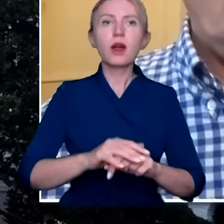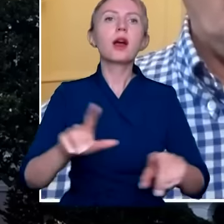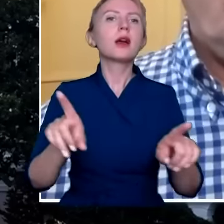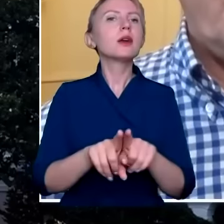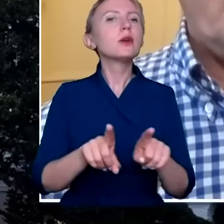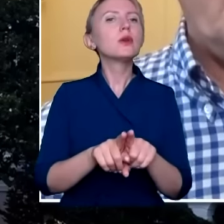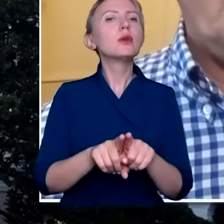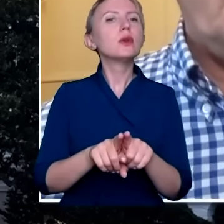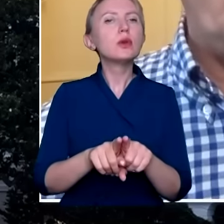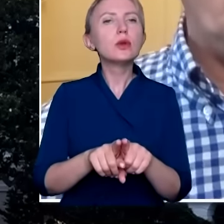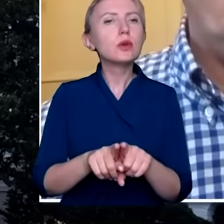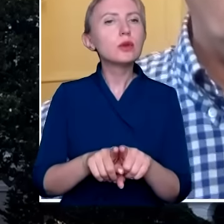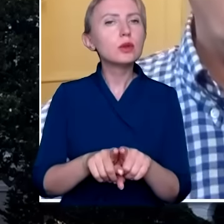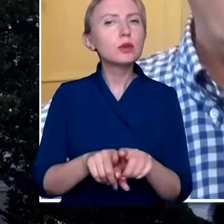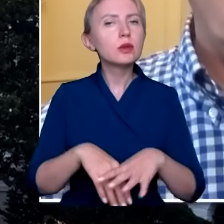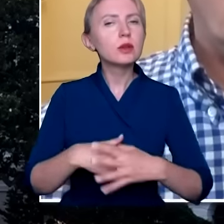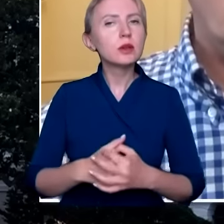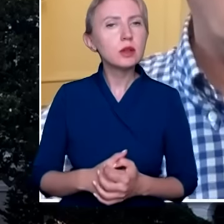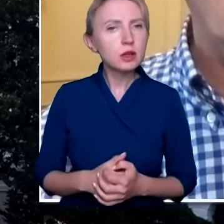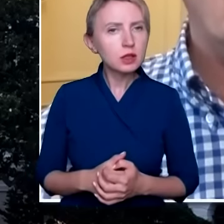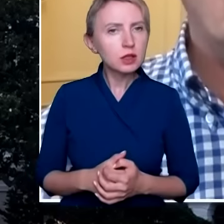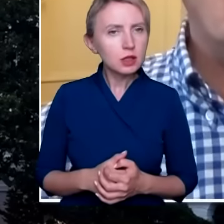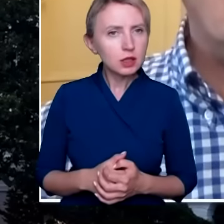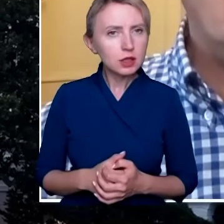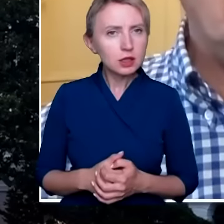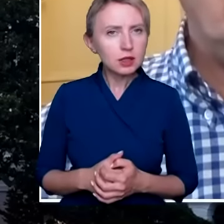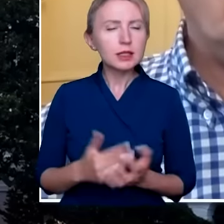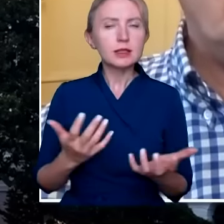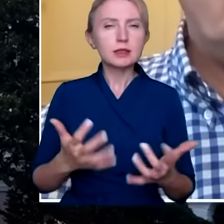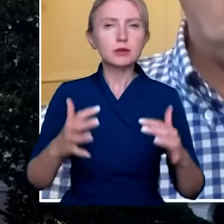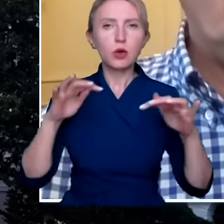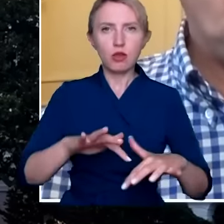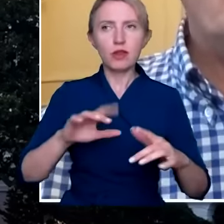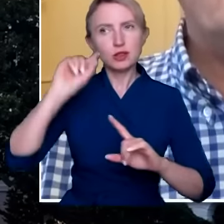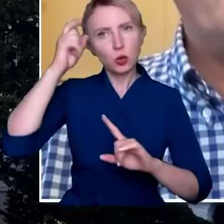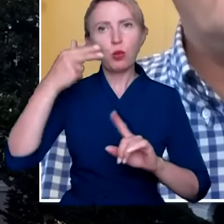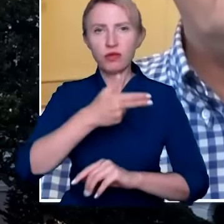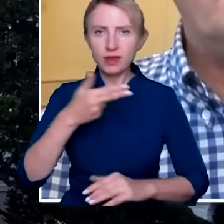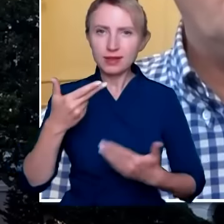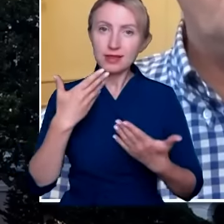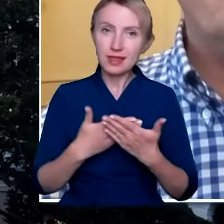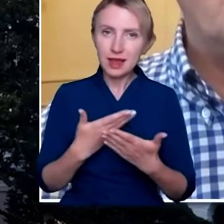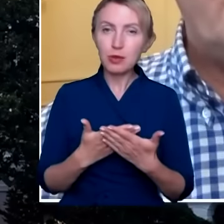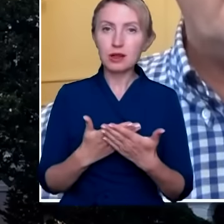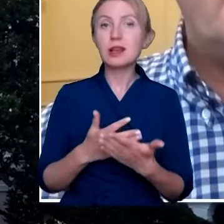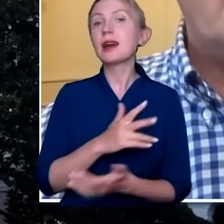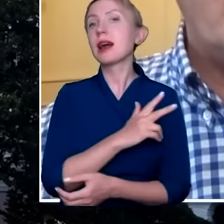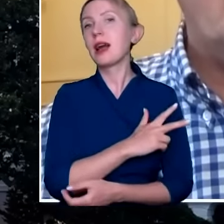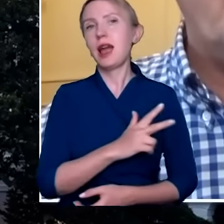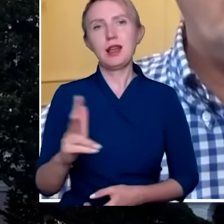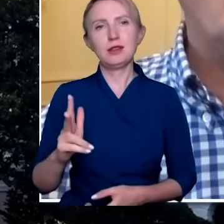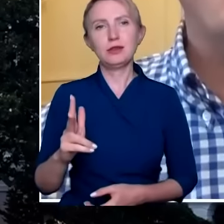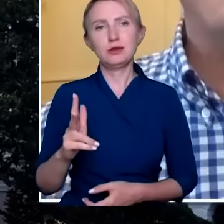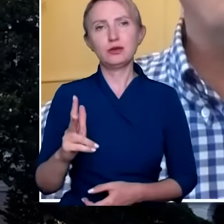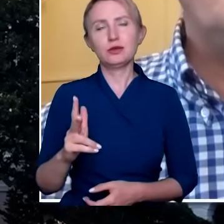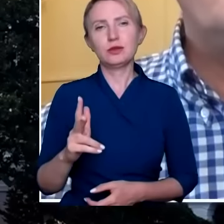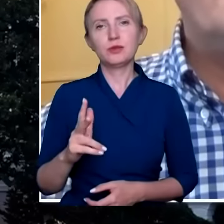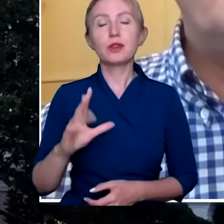zdominowało w sposób zupełnie oczywisty tę konwencję. I to, że wszyscy praktycznie mówcy, łącznie ze z